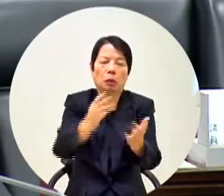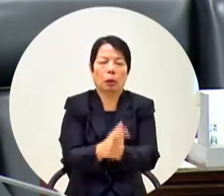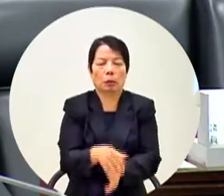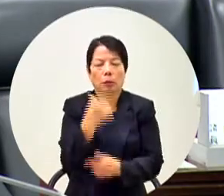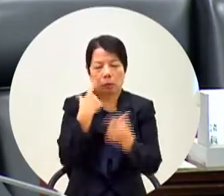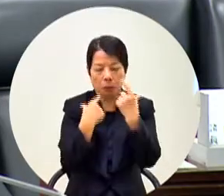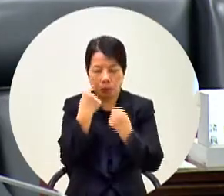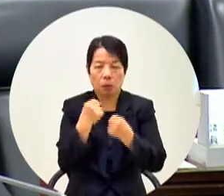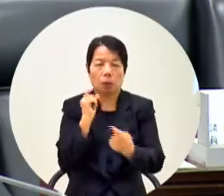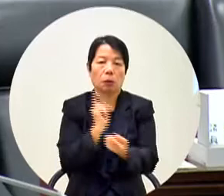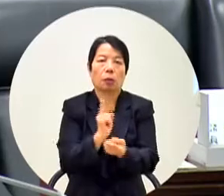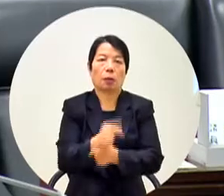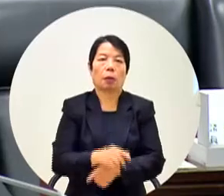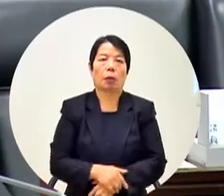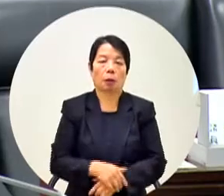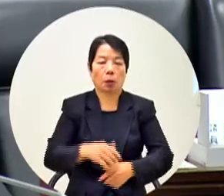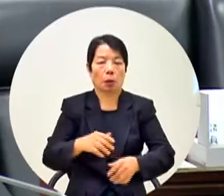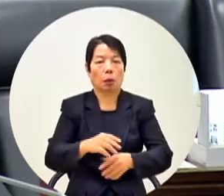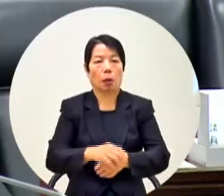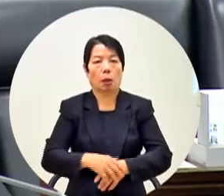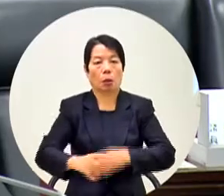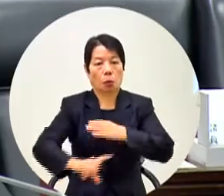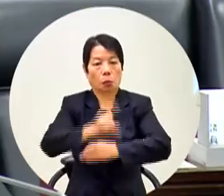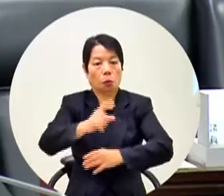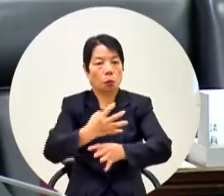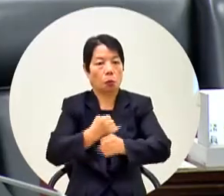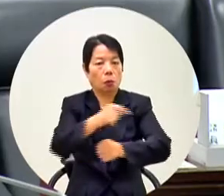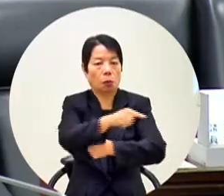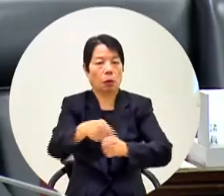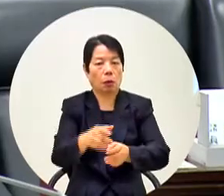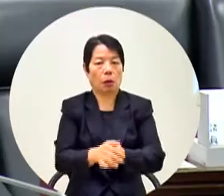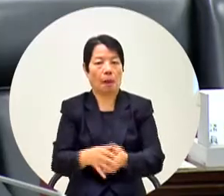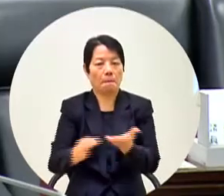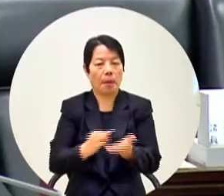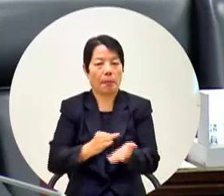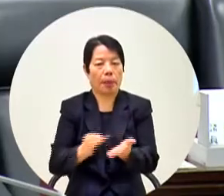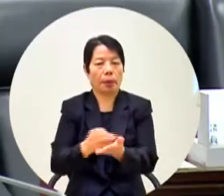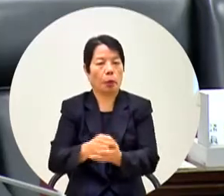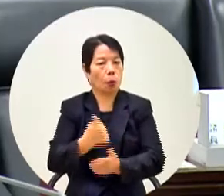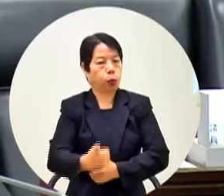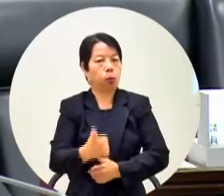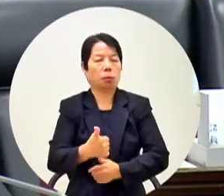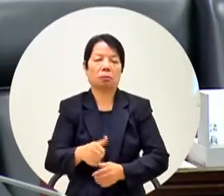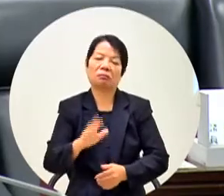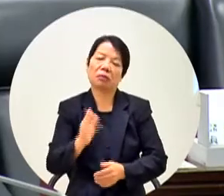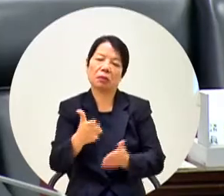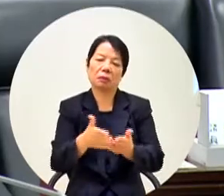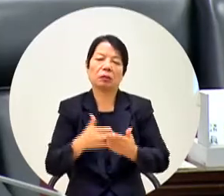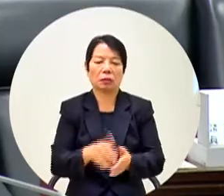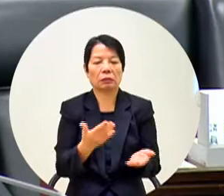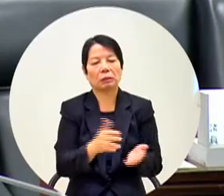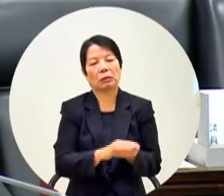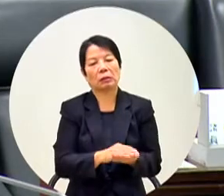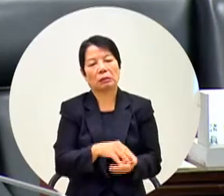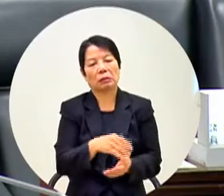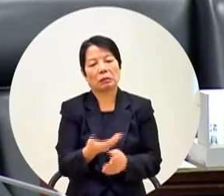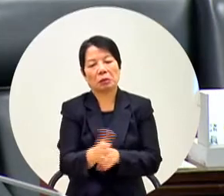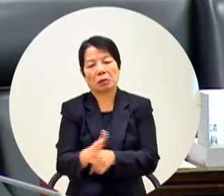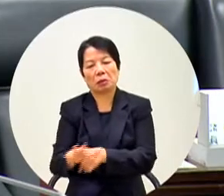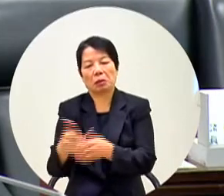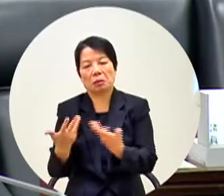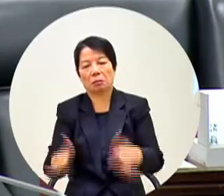是蚵仔龙上好的收成的时阵，无蚵仔卖。吼、哦，这个代志我